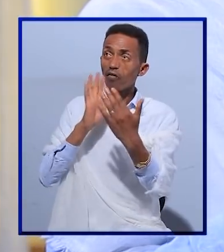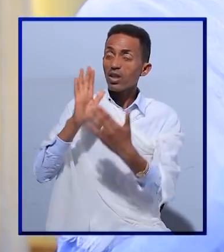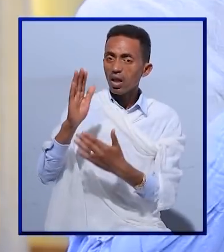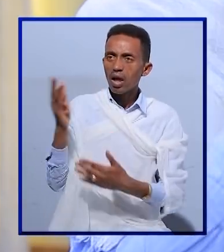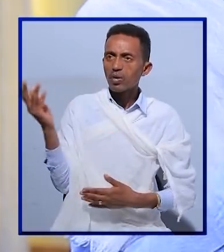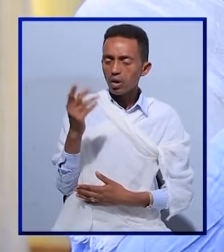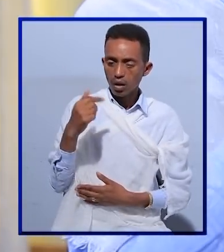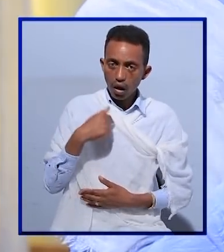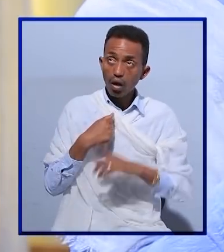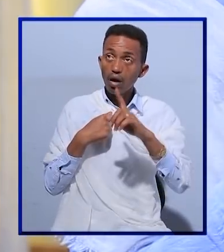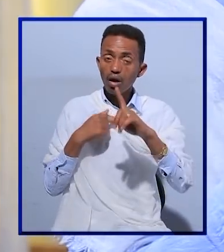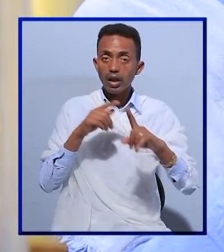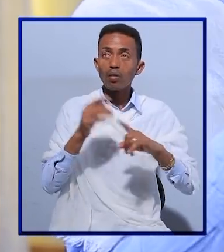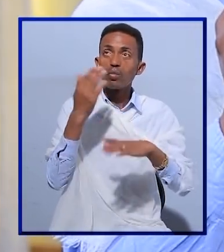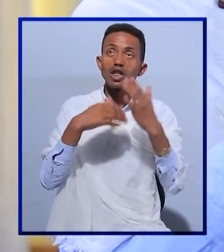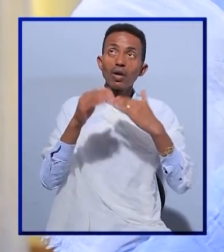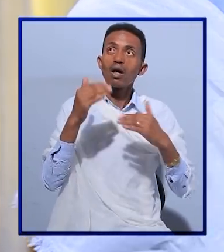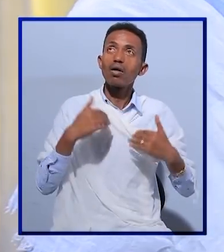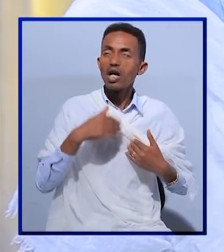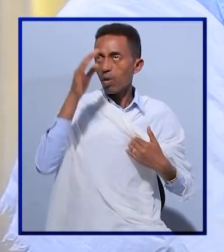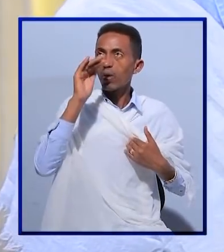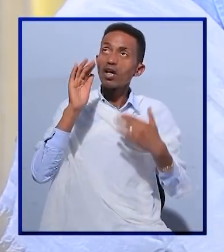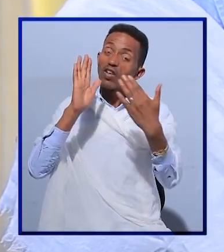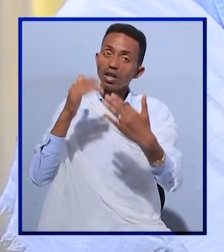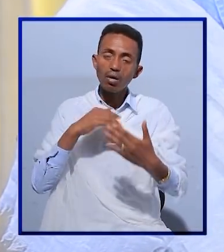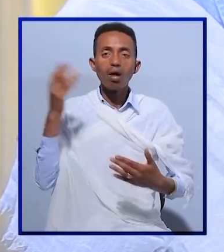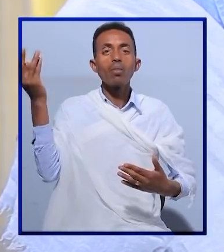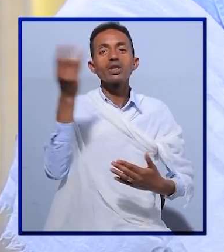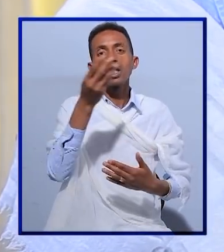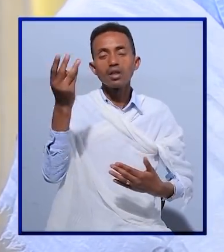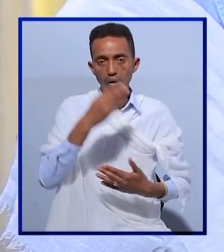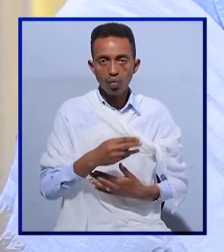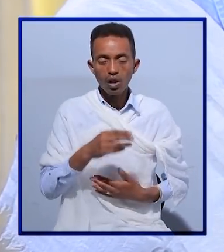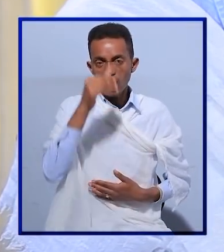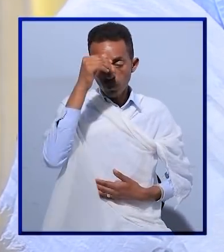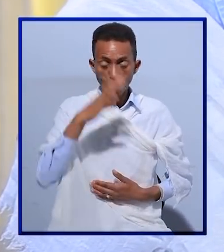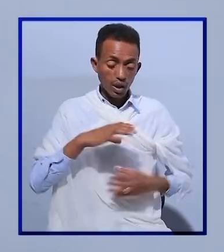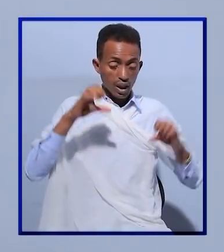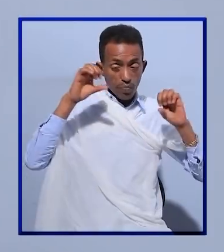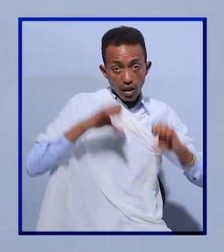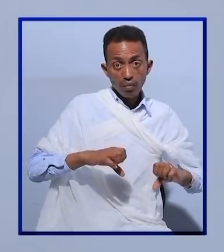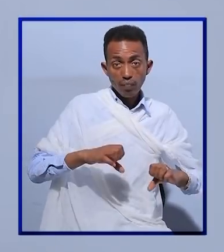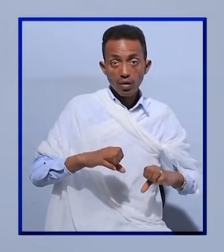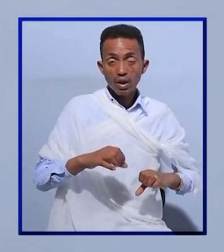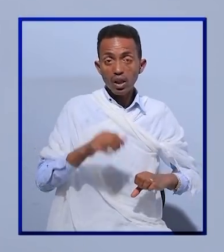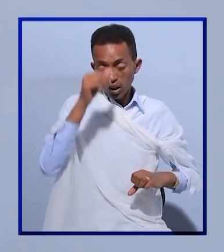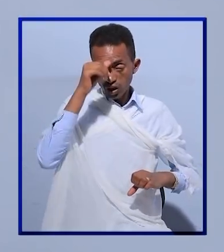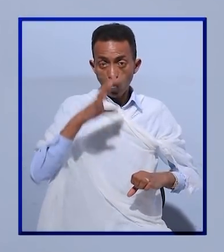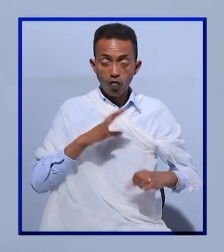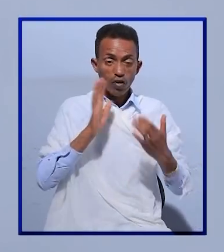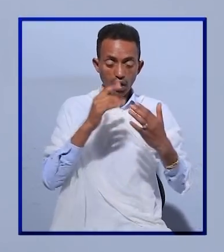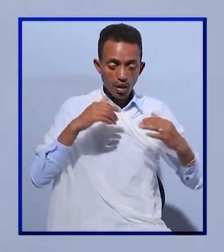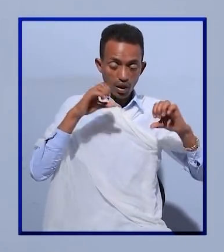ይለው በሰው ፊት ለሚመሰክርልኝ እኔ ደግሞ በሰማይ ባለው በአባቴ ፊት መሰክርለታለሁ። በሰው ፊት